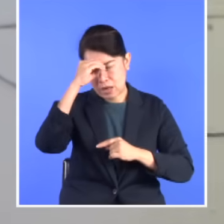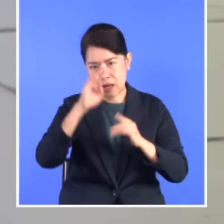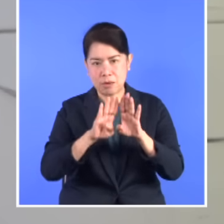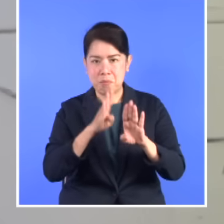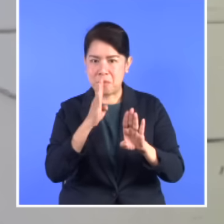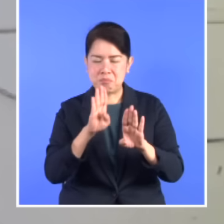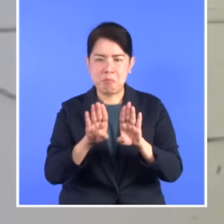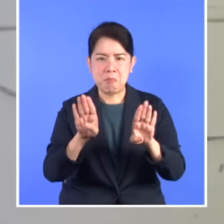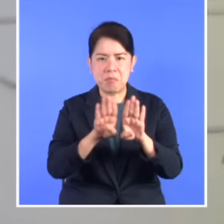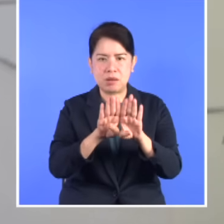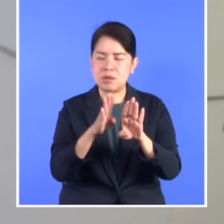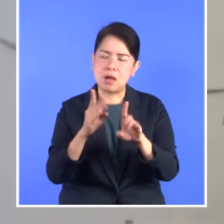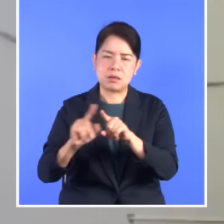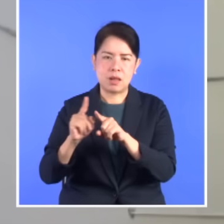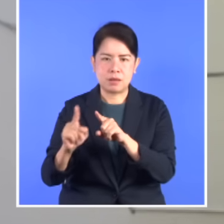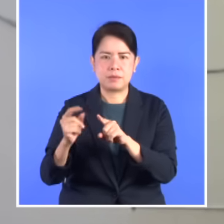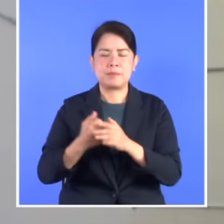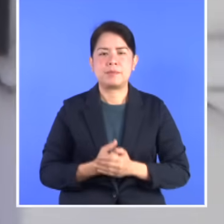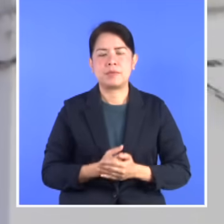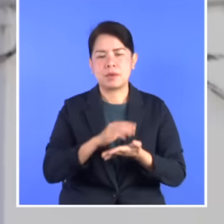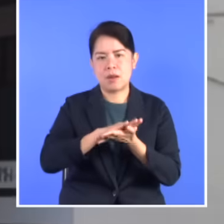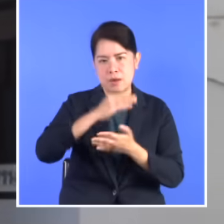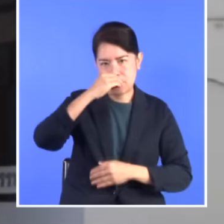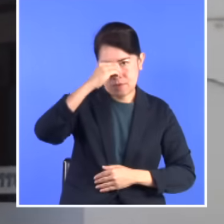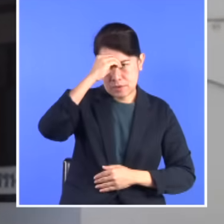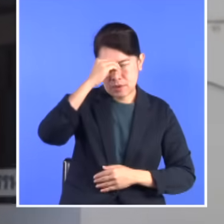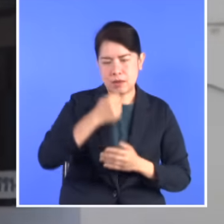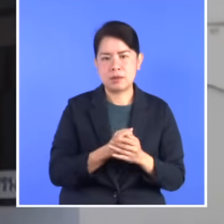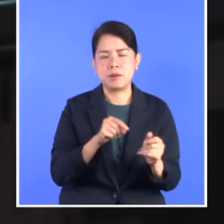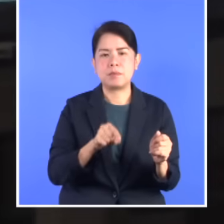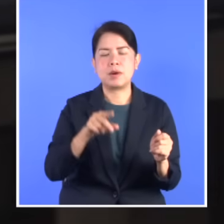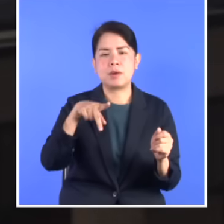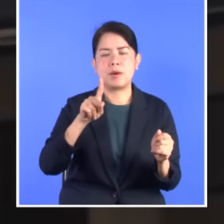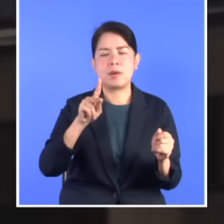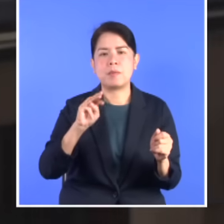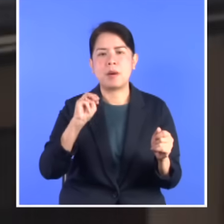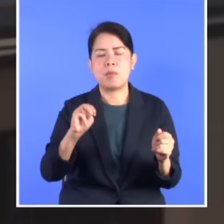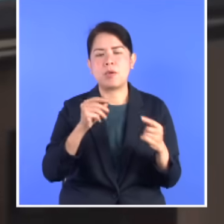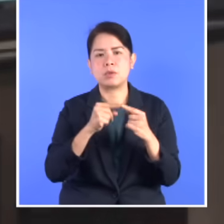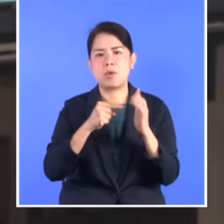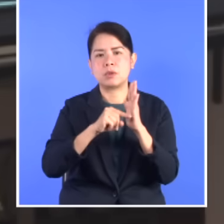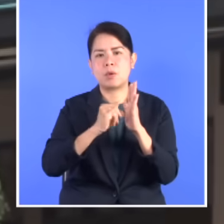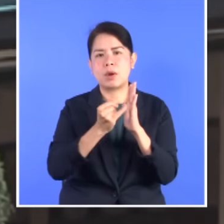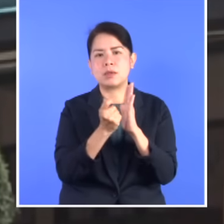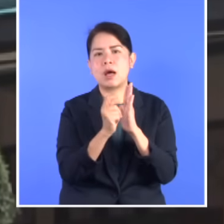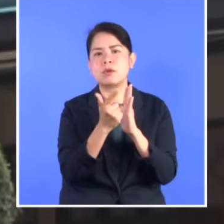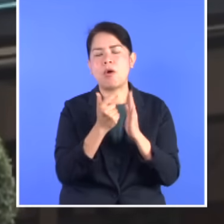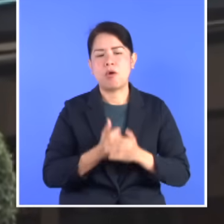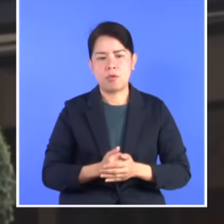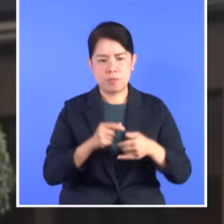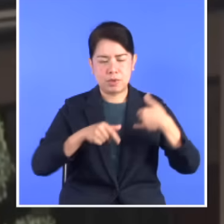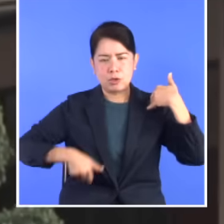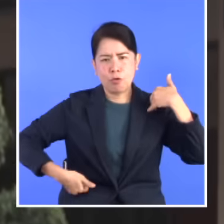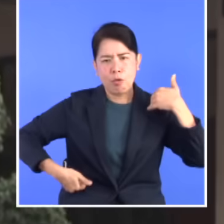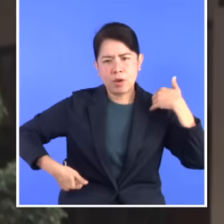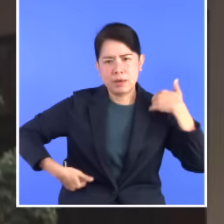นี่คือโรงเรียนเทศบาลวัดแสนสุขนะคะอยู่ที่ตำบลบางปรากฏอำเภอป่าโมกจังหวัดอ่างทองค่ะมันมีลิงกังเพศผู้ตัวสีดำอายุสัก